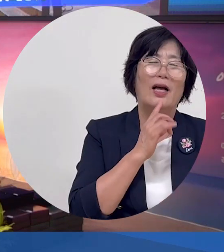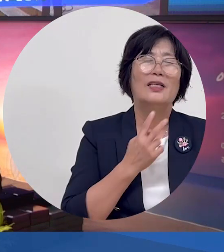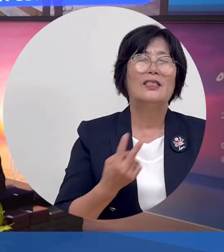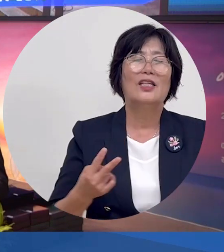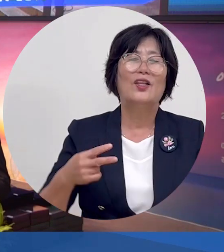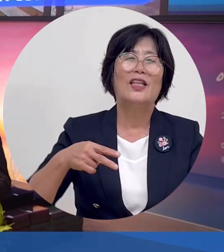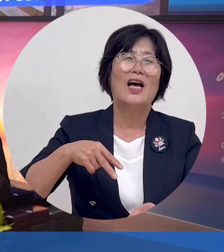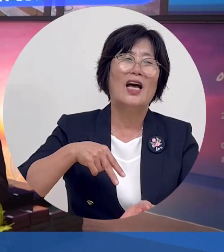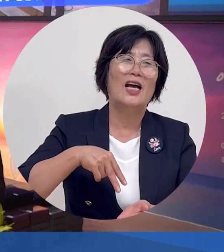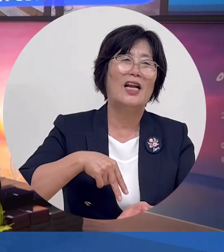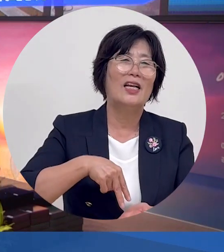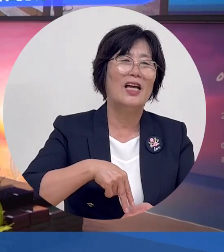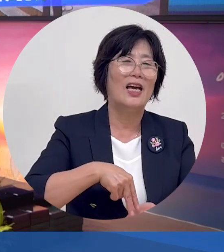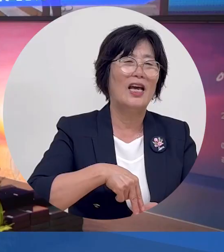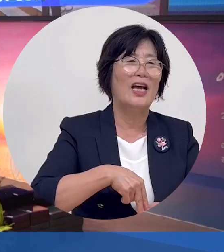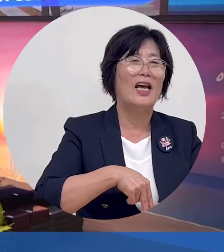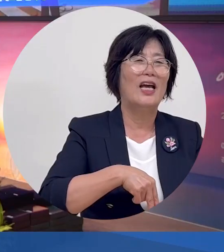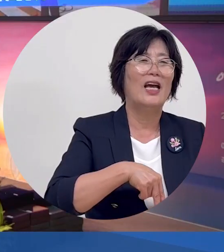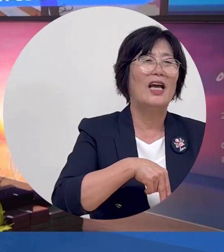은혜로만 선다네.